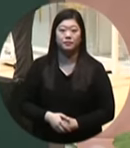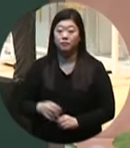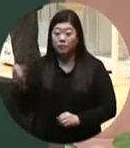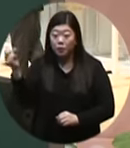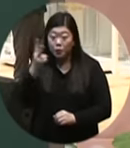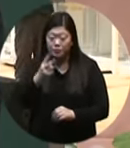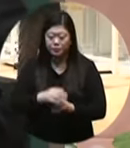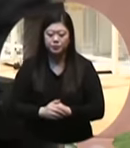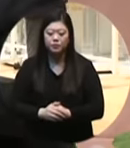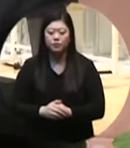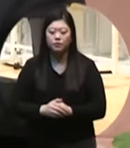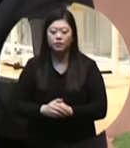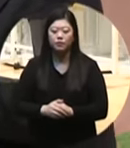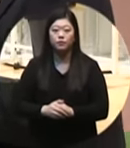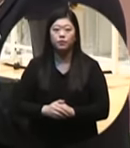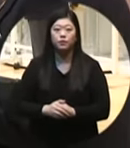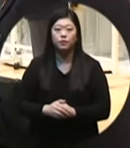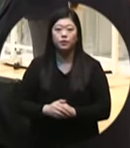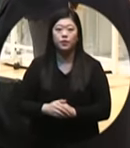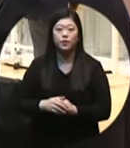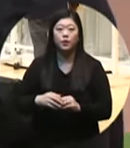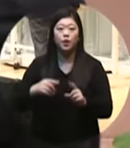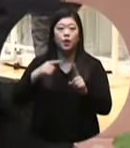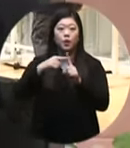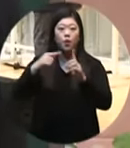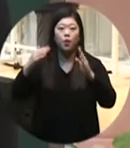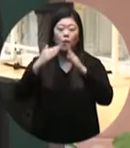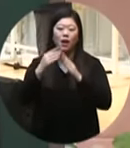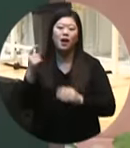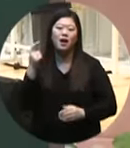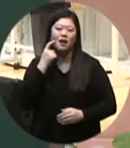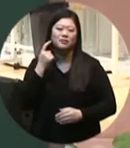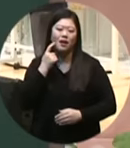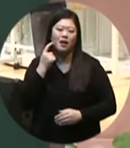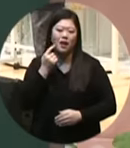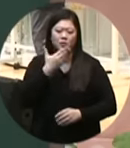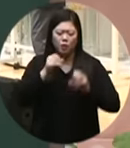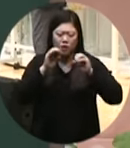Matthew chapter 25 it says there will be so many false prophets and false people. 그